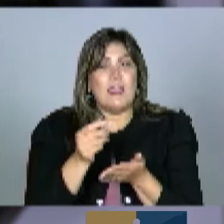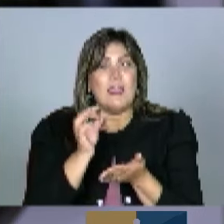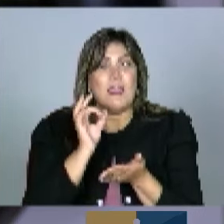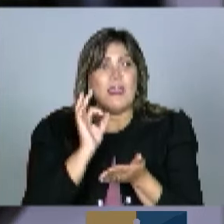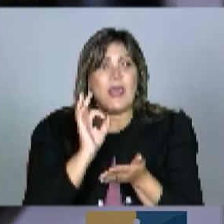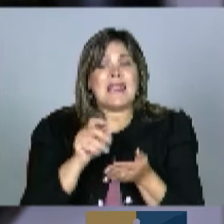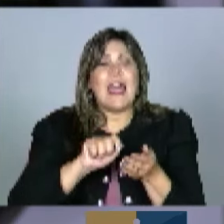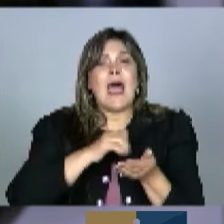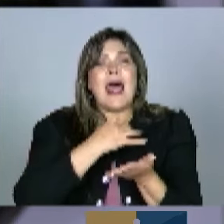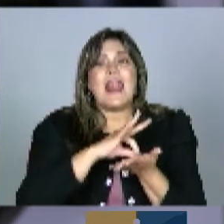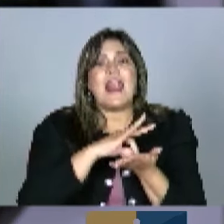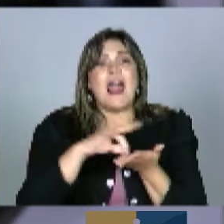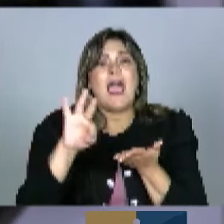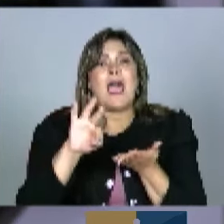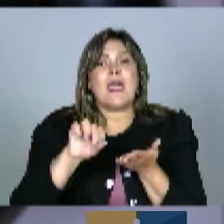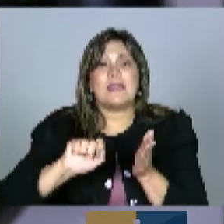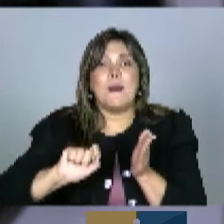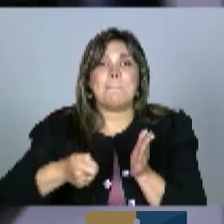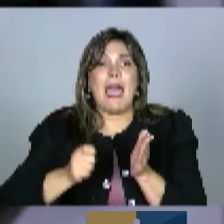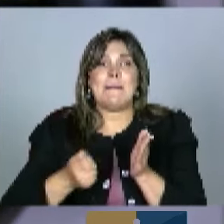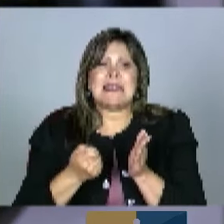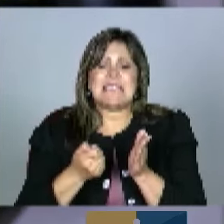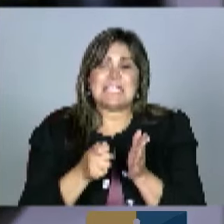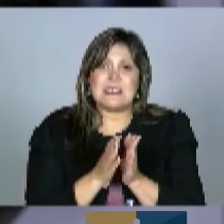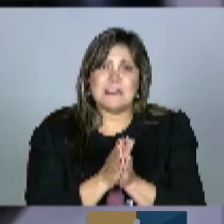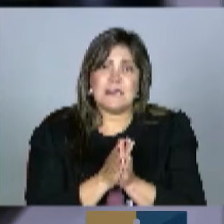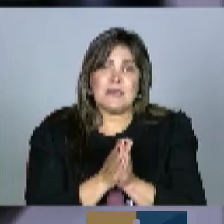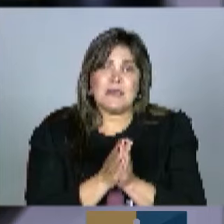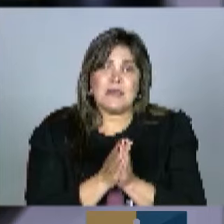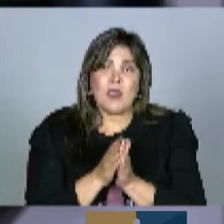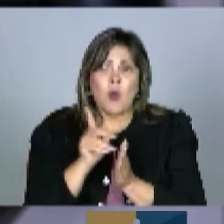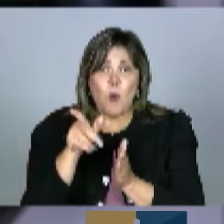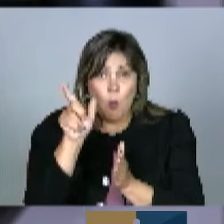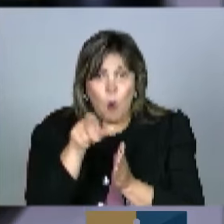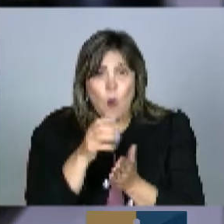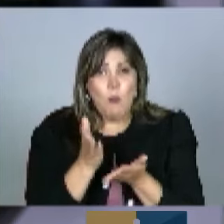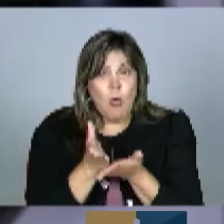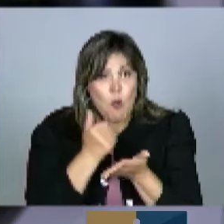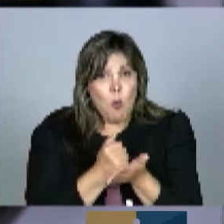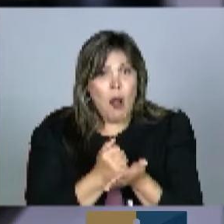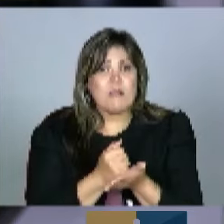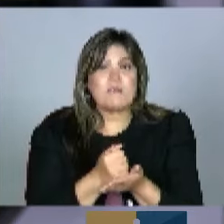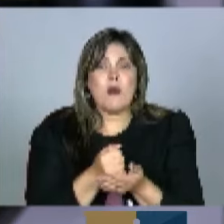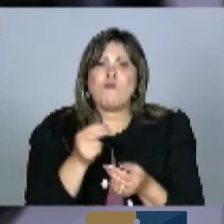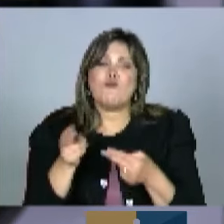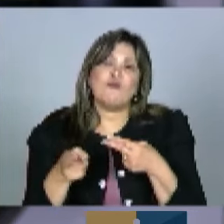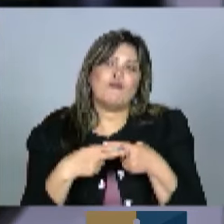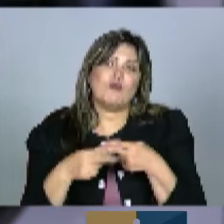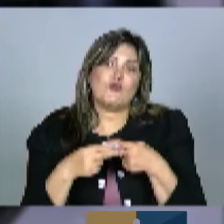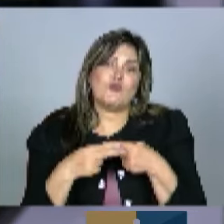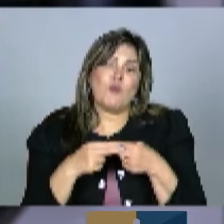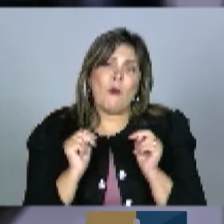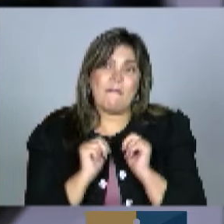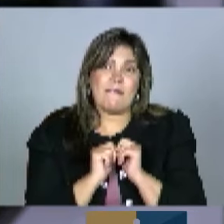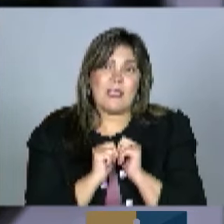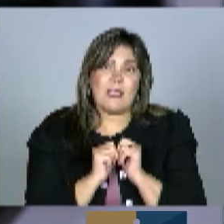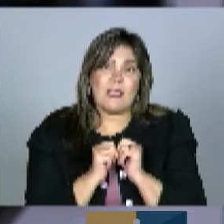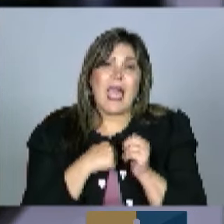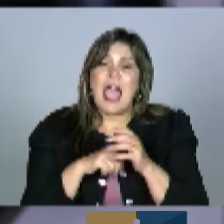خالص تمام بس كده مش قادر عليهم هم مواطنين معايا الورثه ومافيش حد منهم راضي ير الشيء